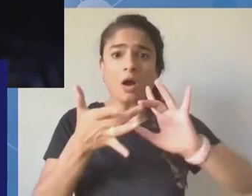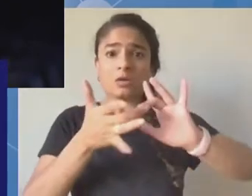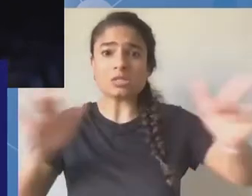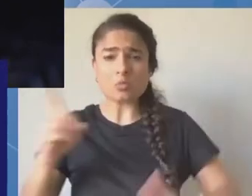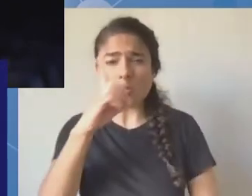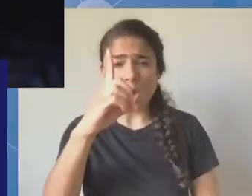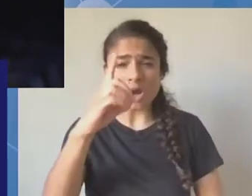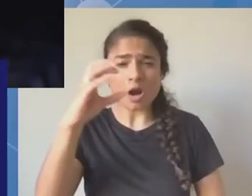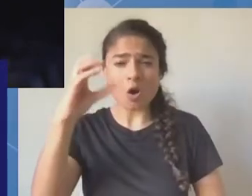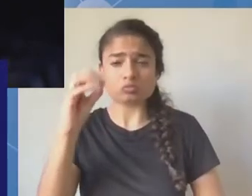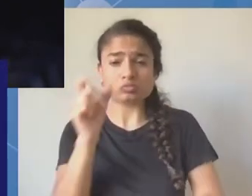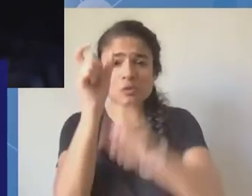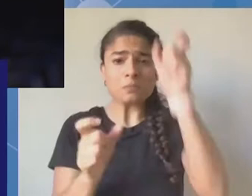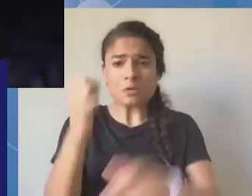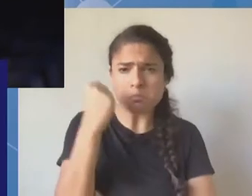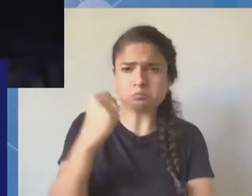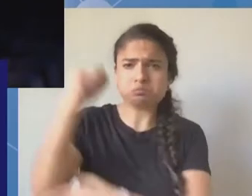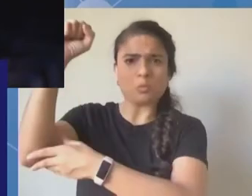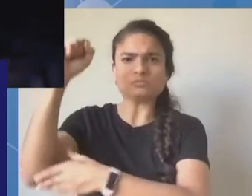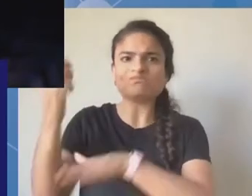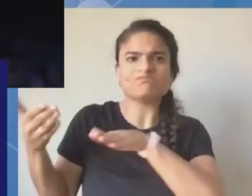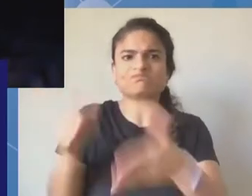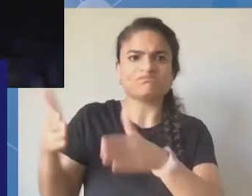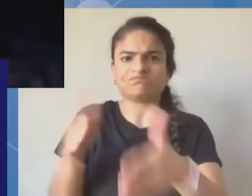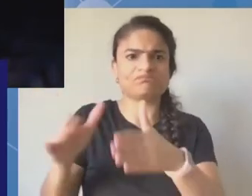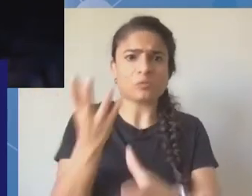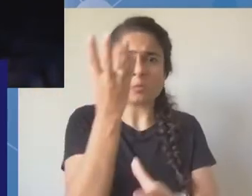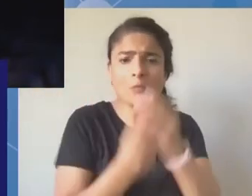是有很多牺牲的一些人数的吧。